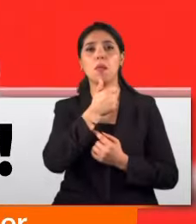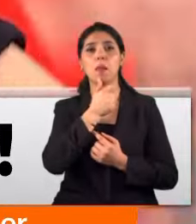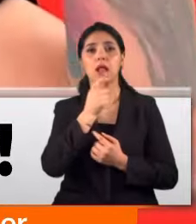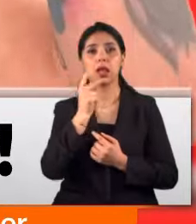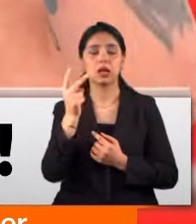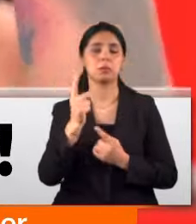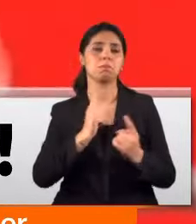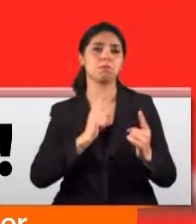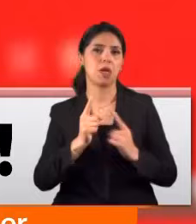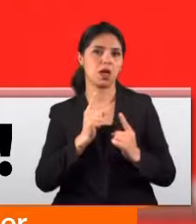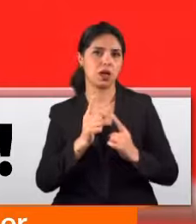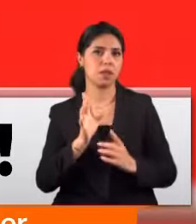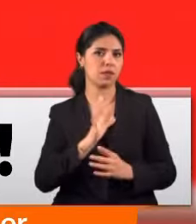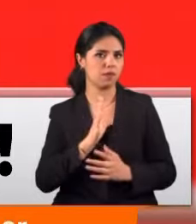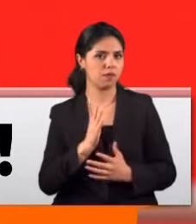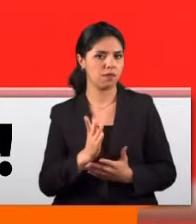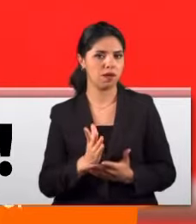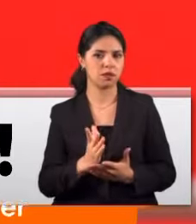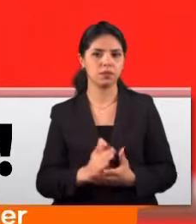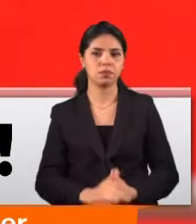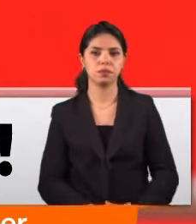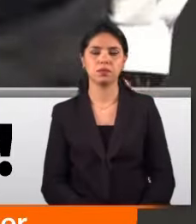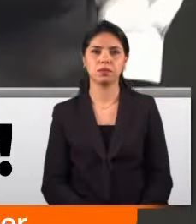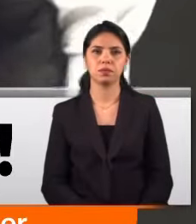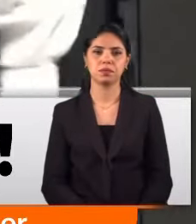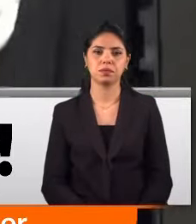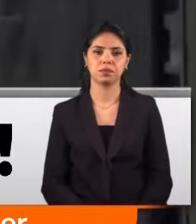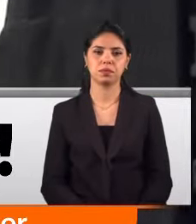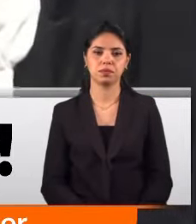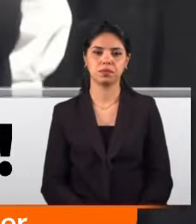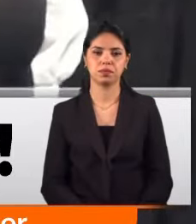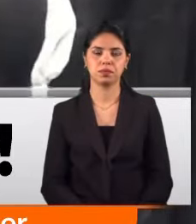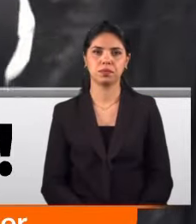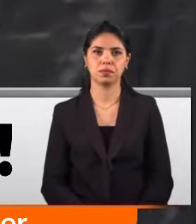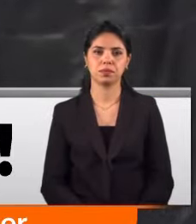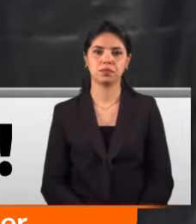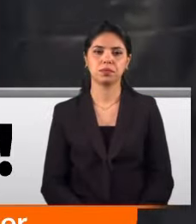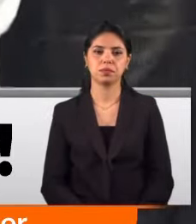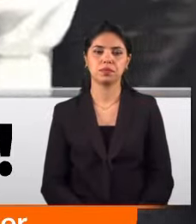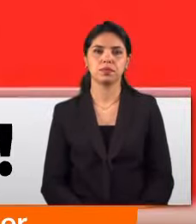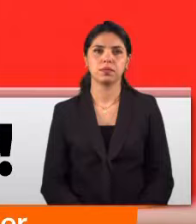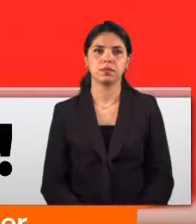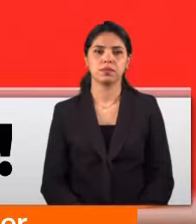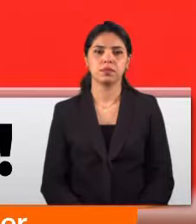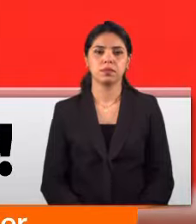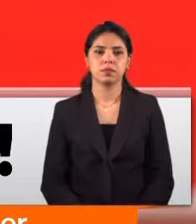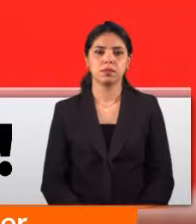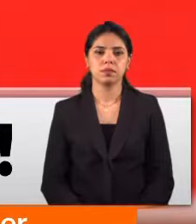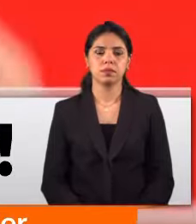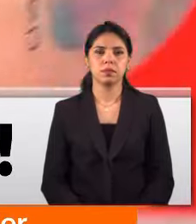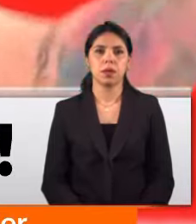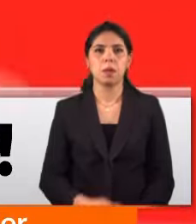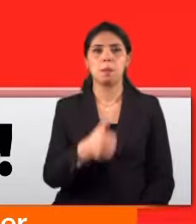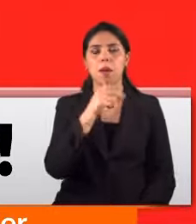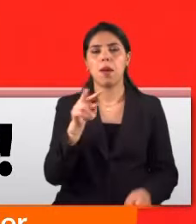Ya şu düştüğümüz duruma inanamıyorum gerçekten Müge ablacığım. Ben annemi bulmak istiyordum. Babamın Metin Akpınar olduğunu öğrendim. Babam